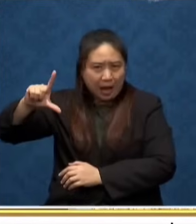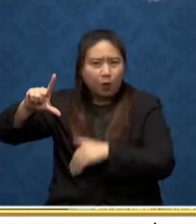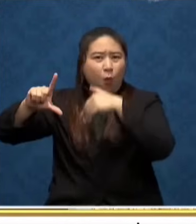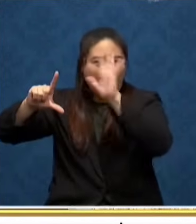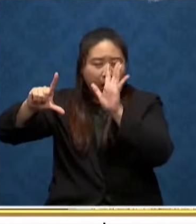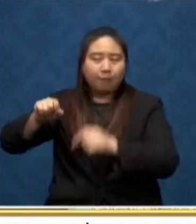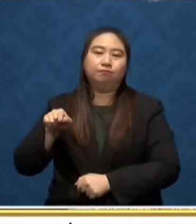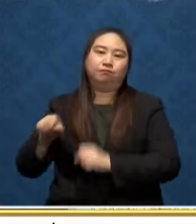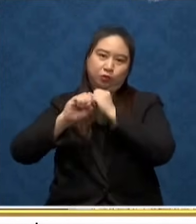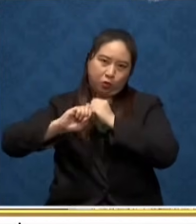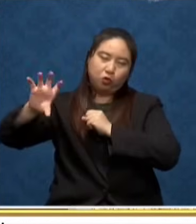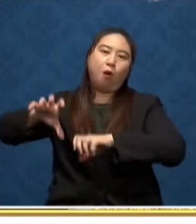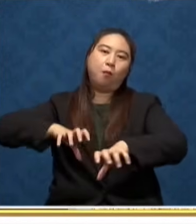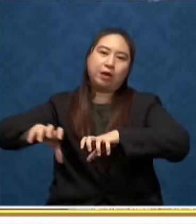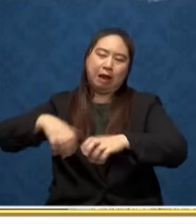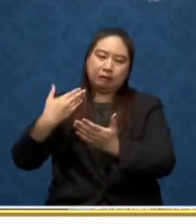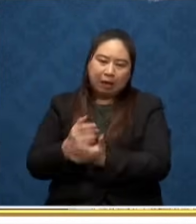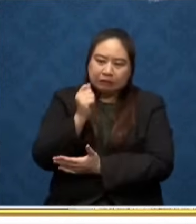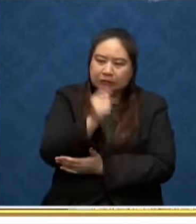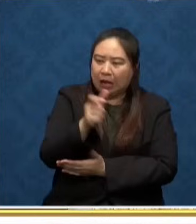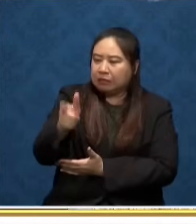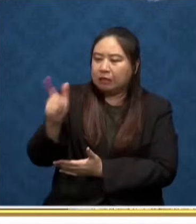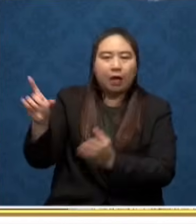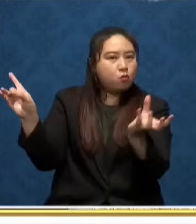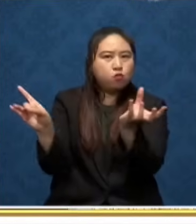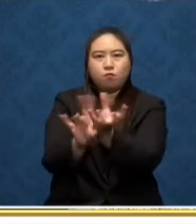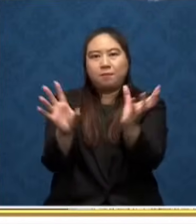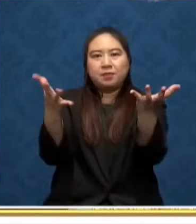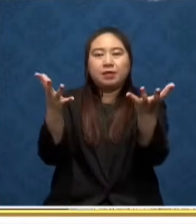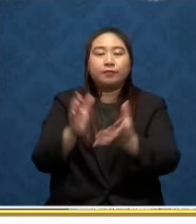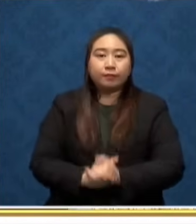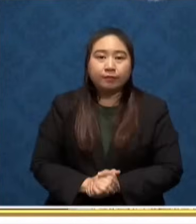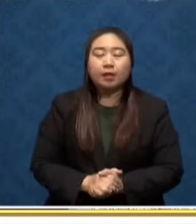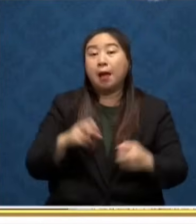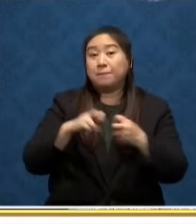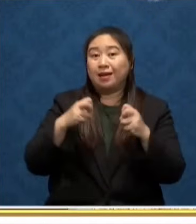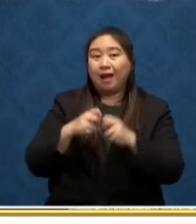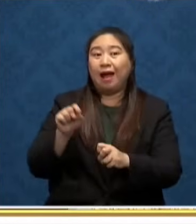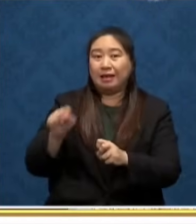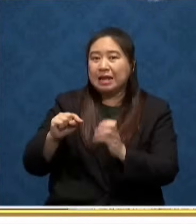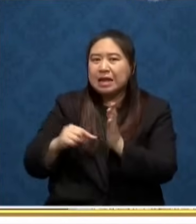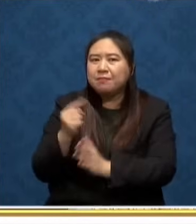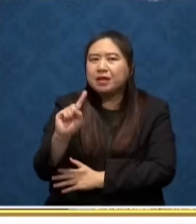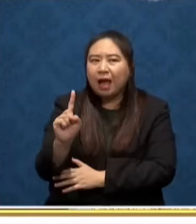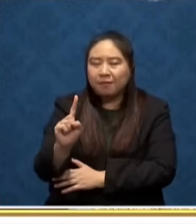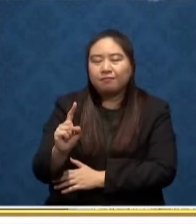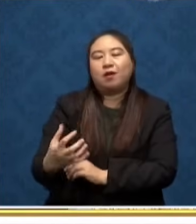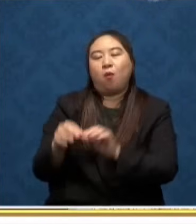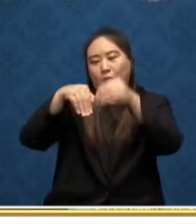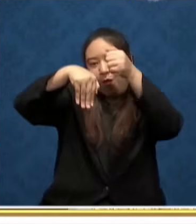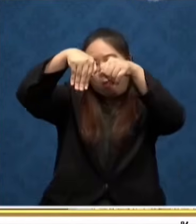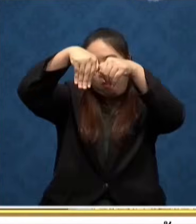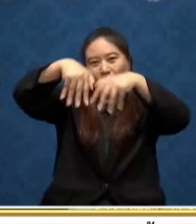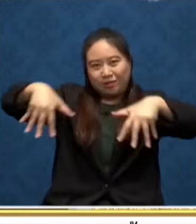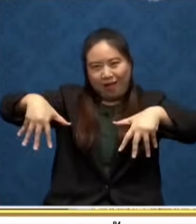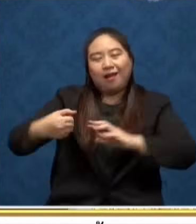ารของกสทช.ถูกใช้อย่างไม่มีประสิทธิภาพต้นตอของปัญหานี้ล้วนเกิดจากโครงสร้างอำนาจตามกฎ